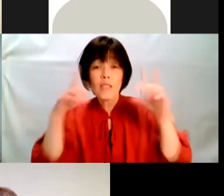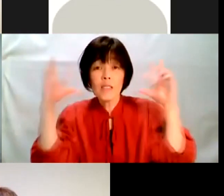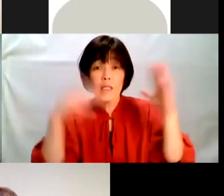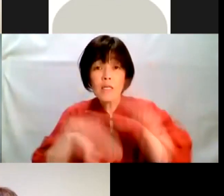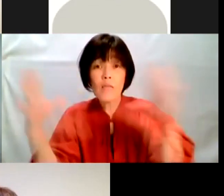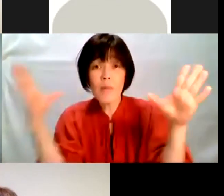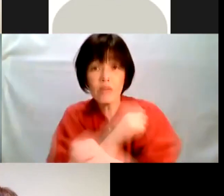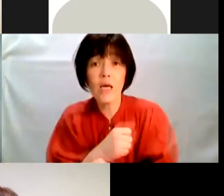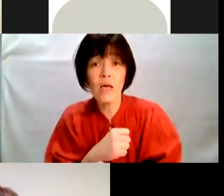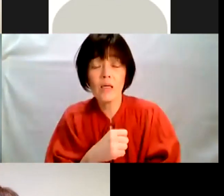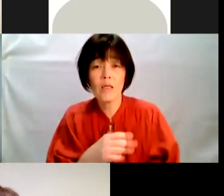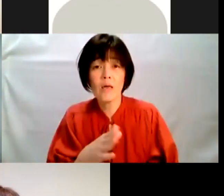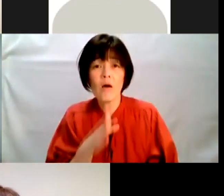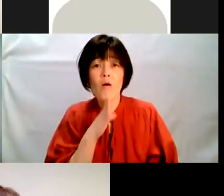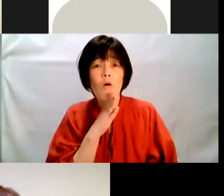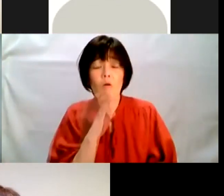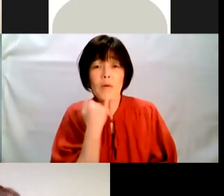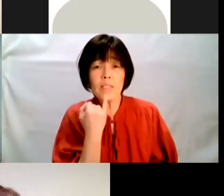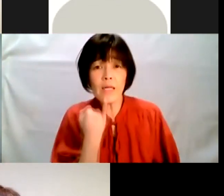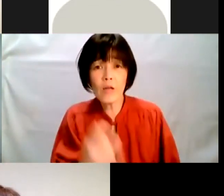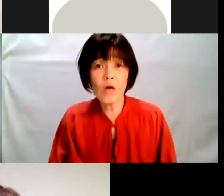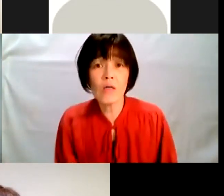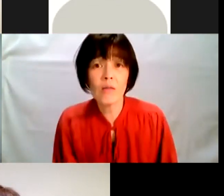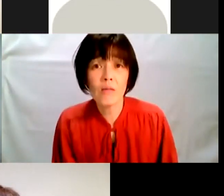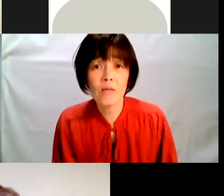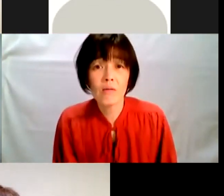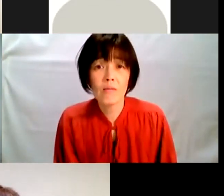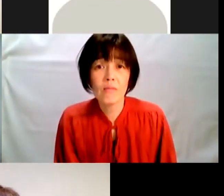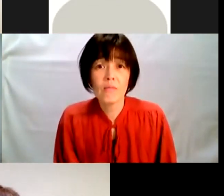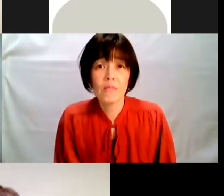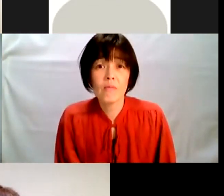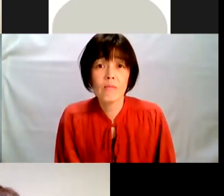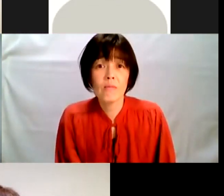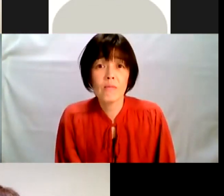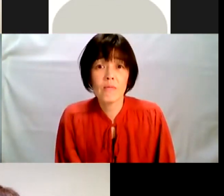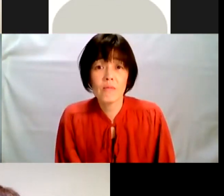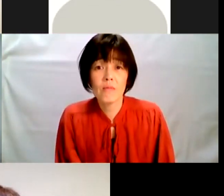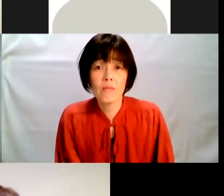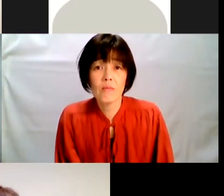父ちゃん消えてまうで。ほんまにええの？